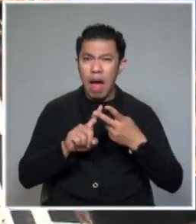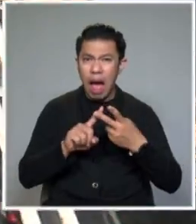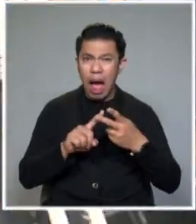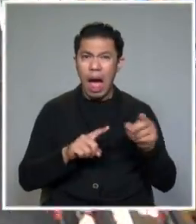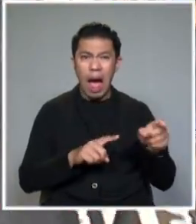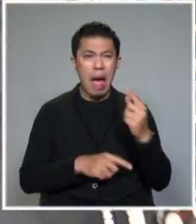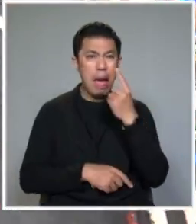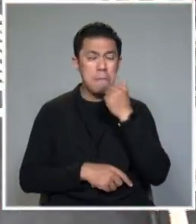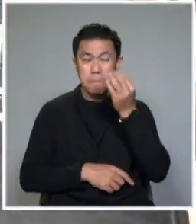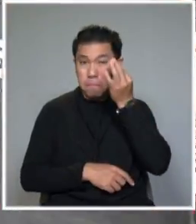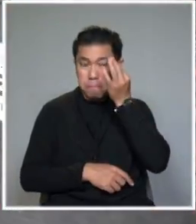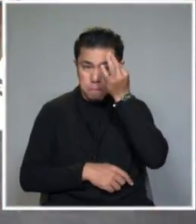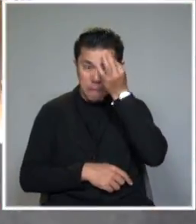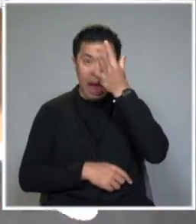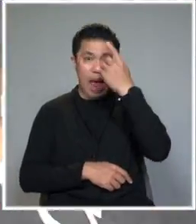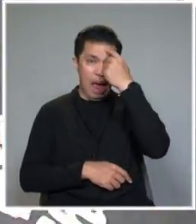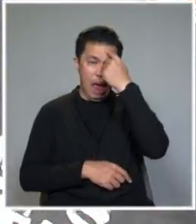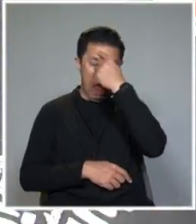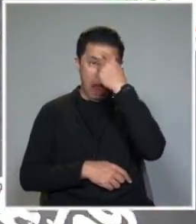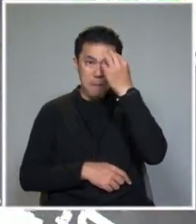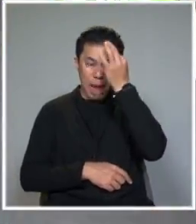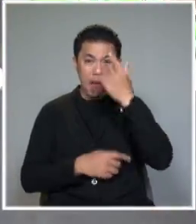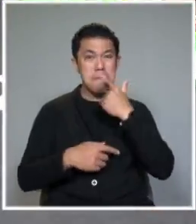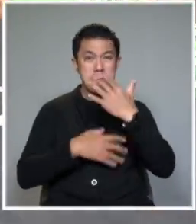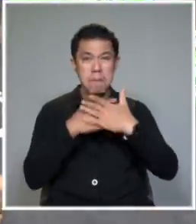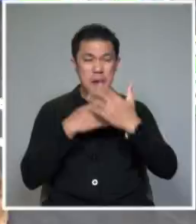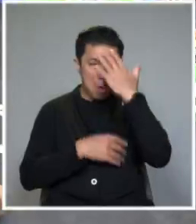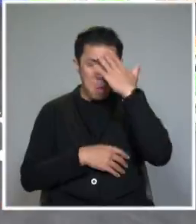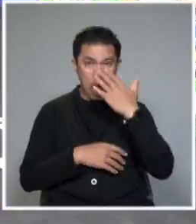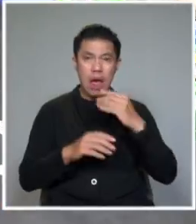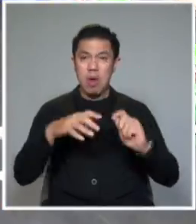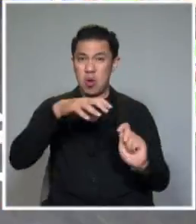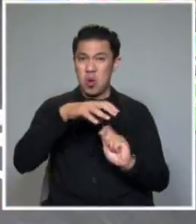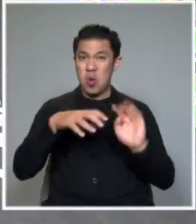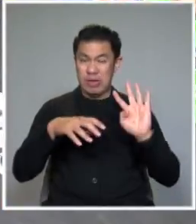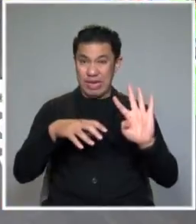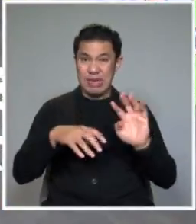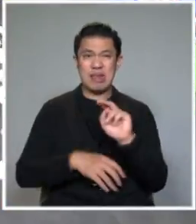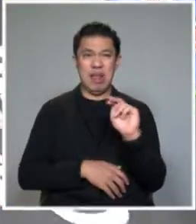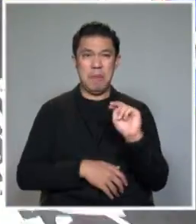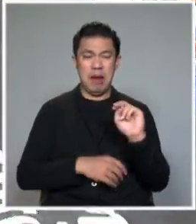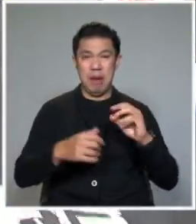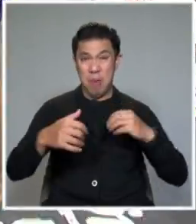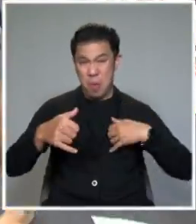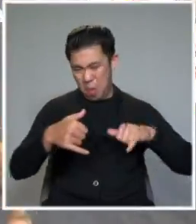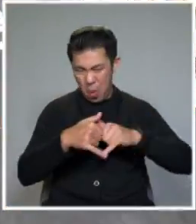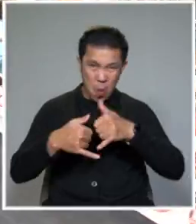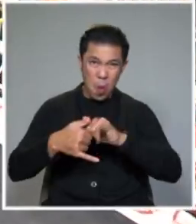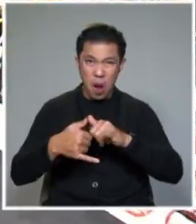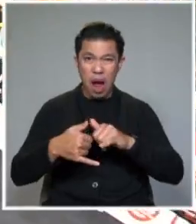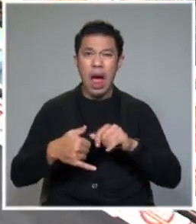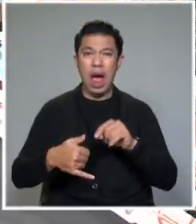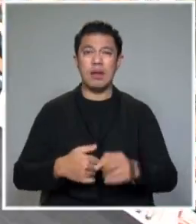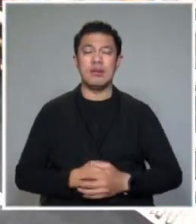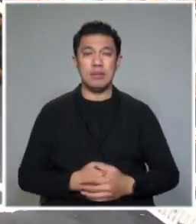ญหลงเลือดแตกที่หน้าผากอาบหน้าเลยนะครับก่อนที่ยก4สมิงเดชจะเดินจับล็อกตีเป็นชุดช่วงกลางยก